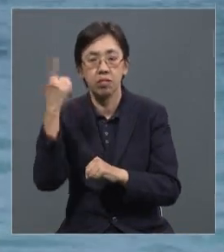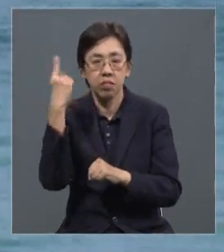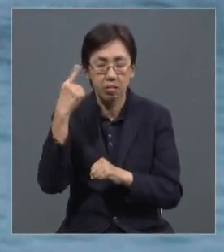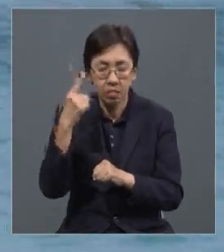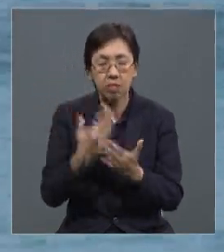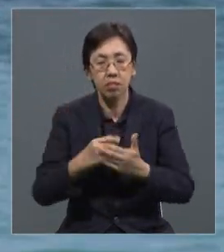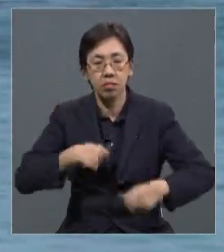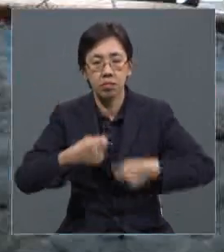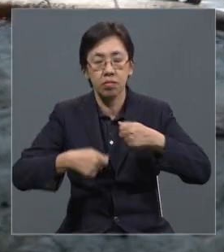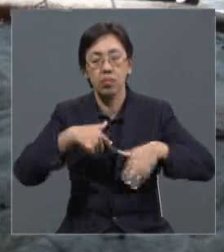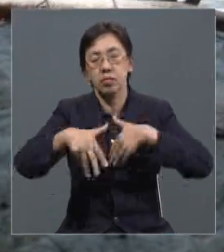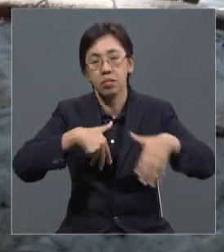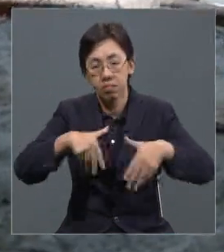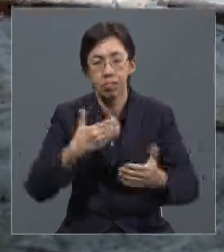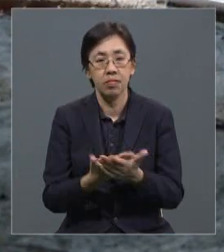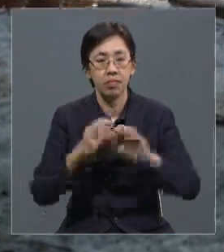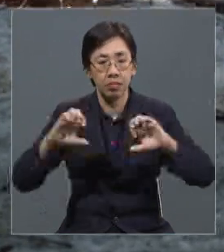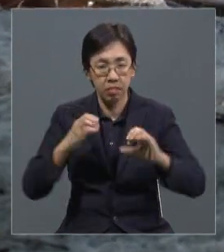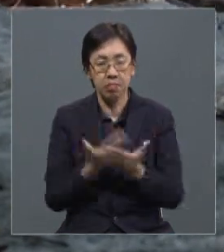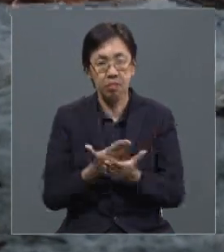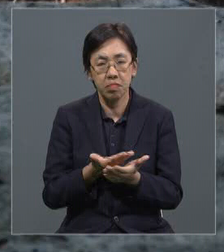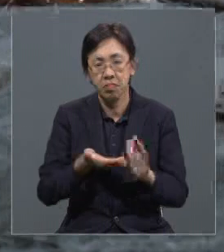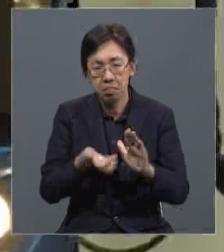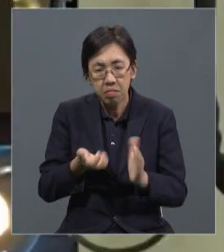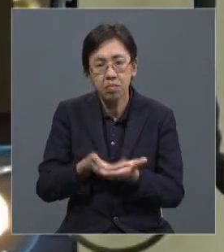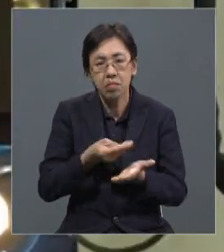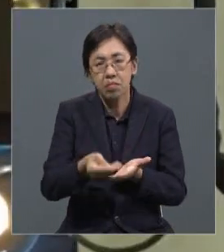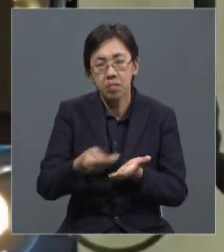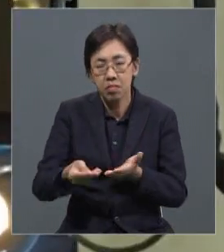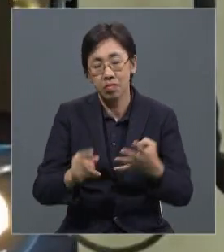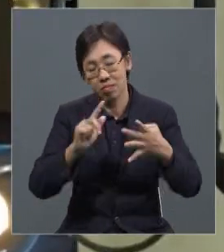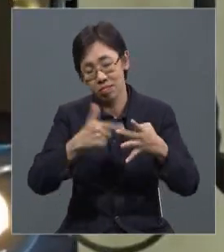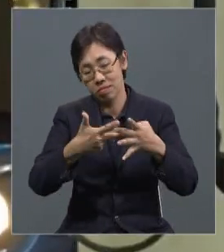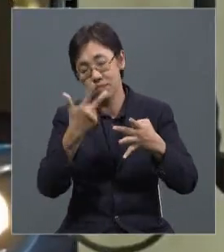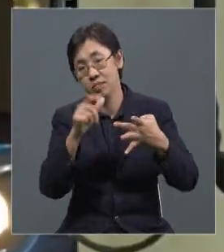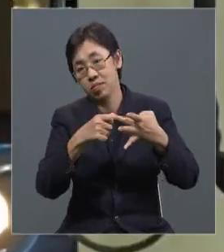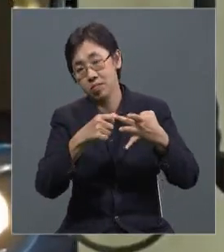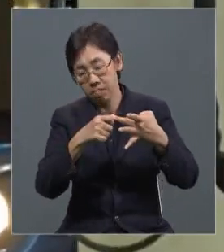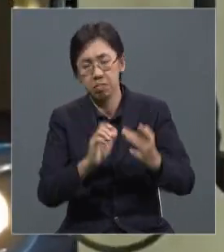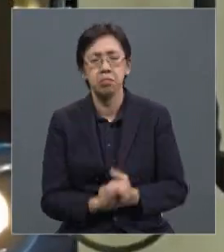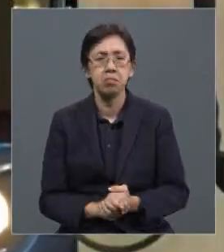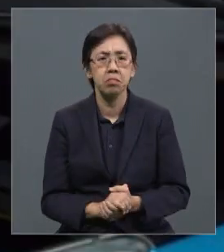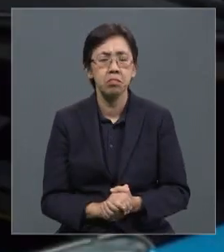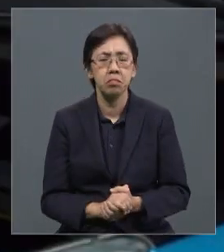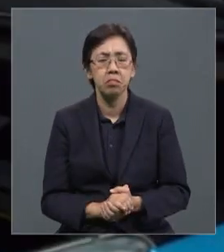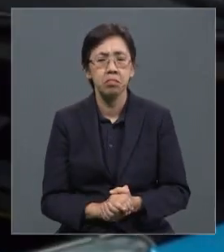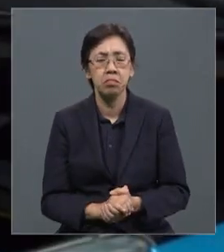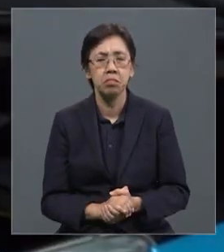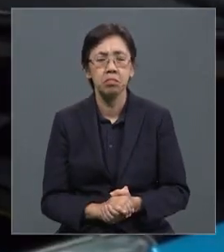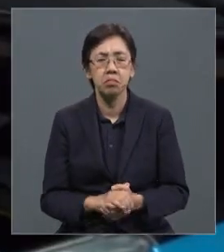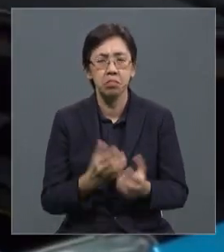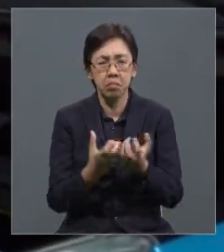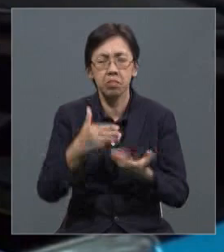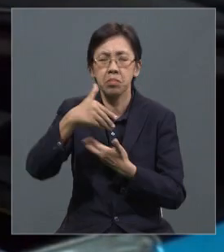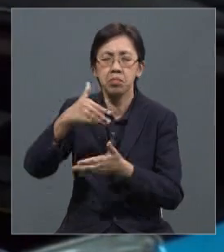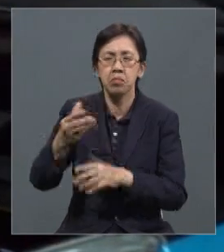ครับรวมถึงการเบิกจ่ายภาครัฐที่กลับมาเร่งตัวขึ้นในไตรมาสที่2ของปีนี้แต่ก็มีปัจจัยลบก็คือการส่งออกขยายตั